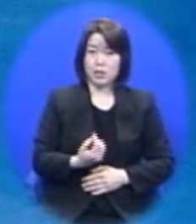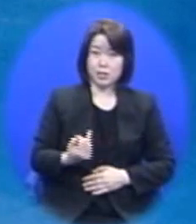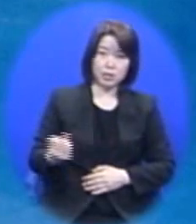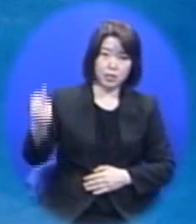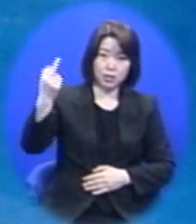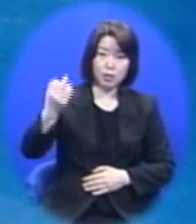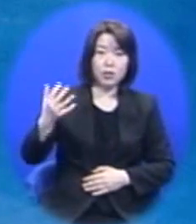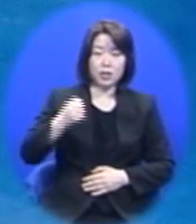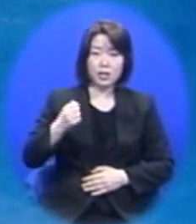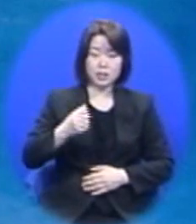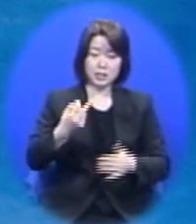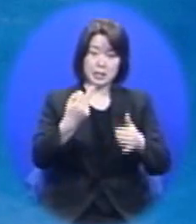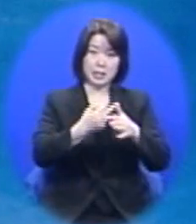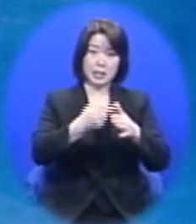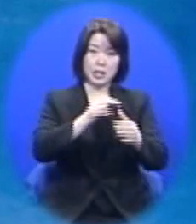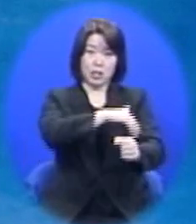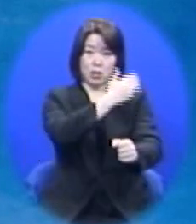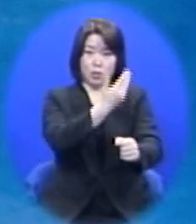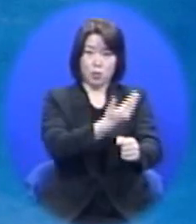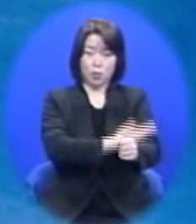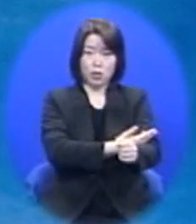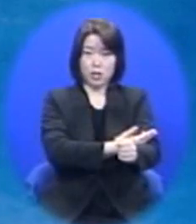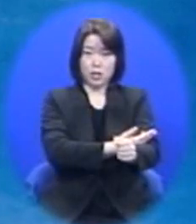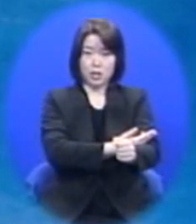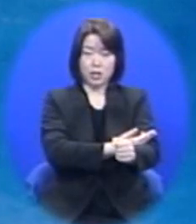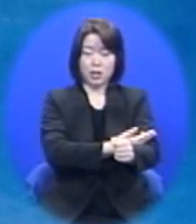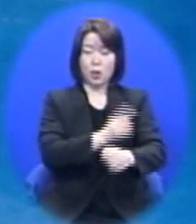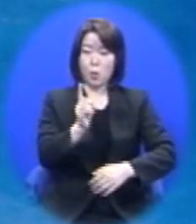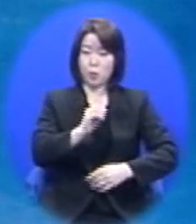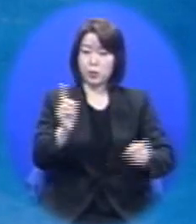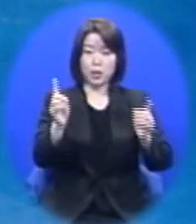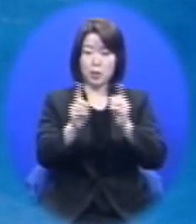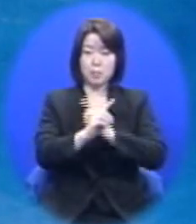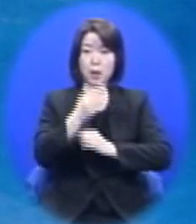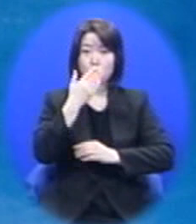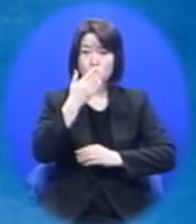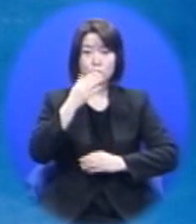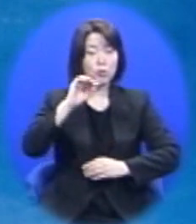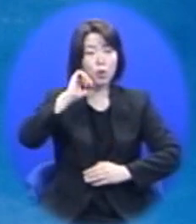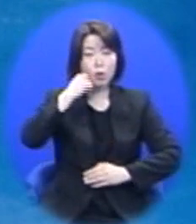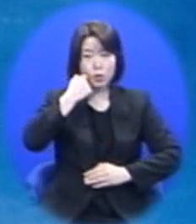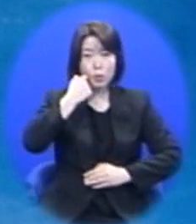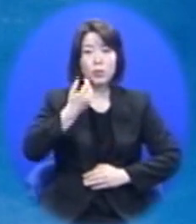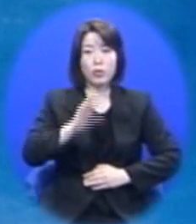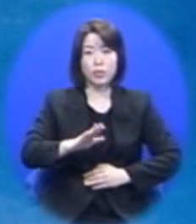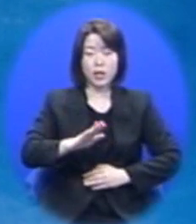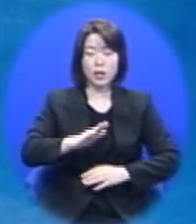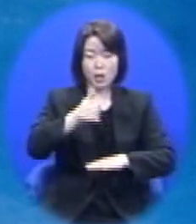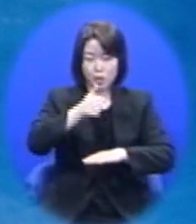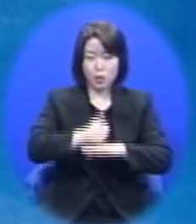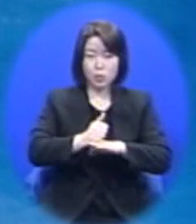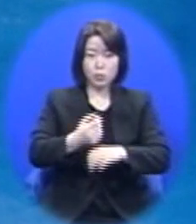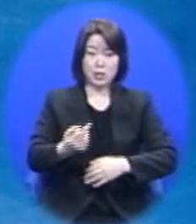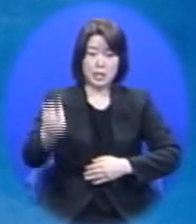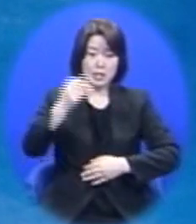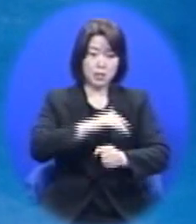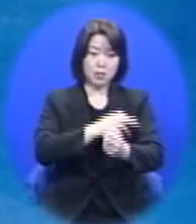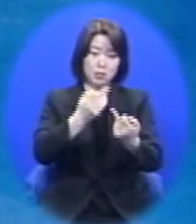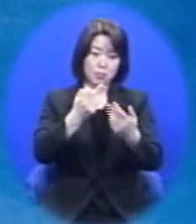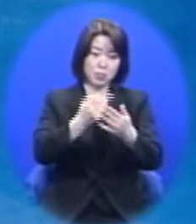형이 가지고 있는 장자권, 이건 뭐 어떻게 바꿀 수가 없는 건데도 결국은 그 형의 장자권을